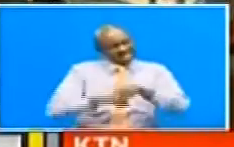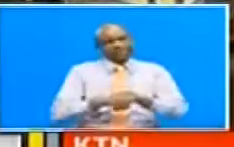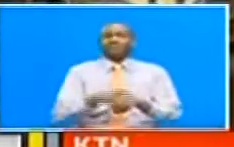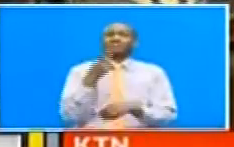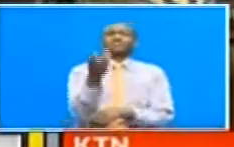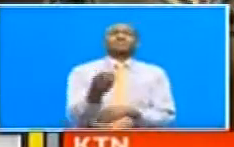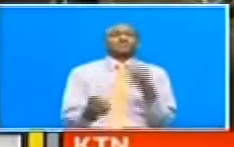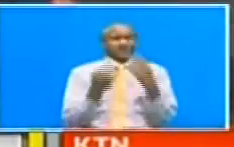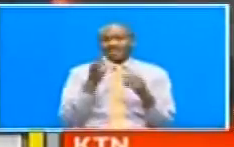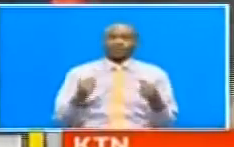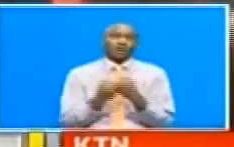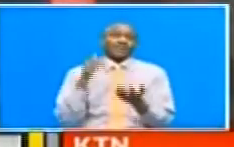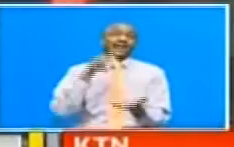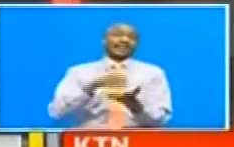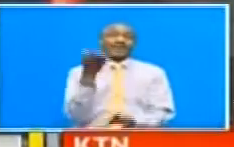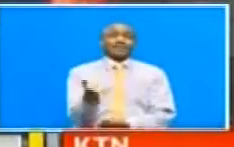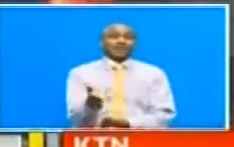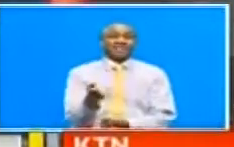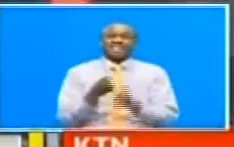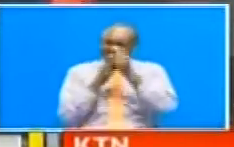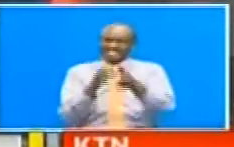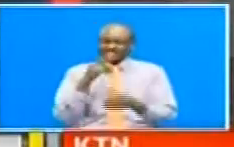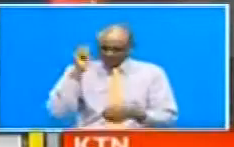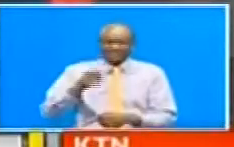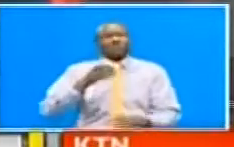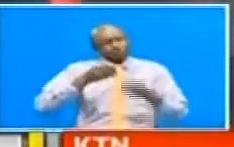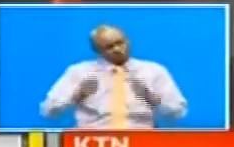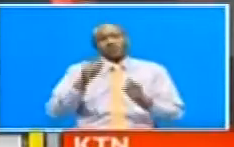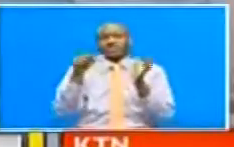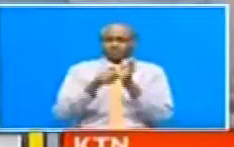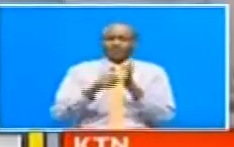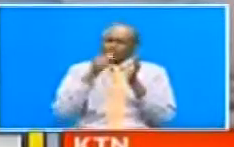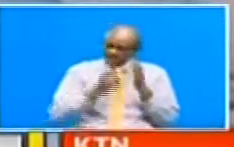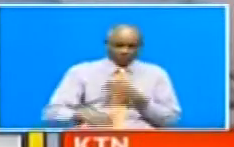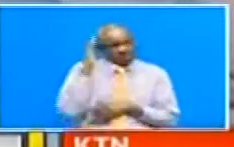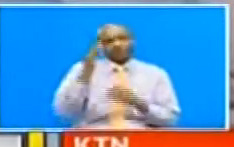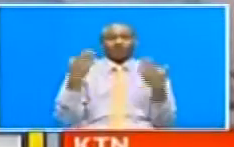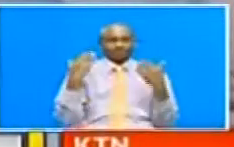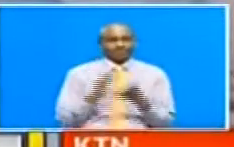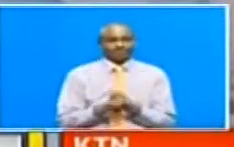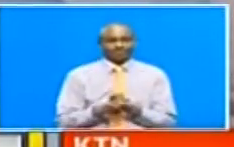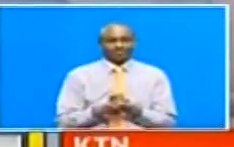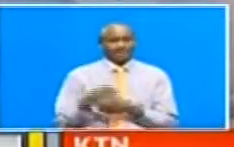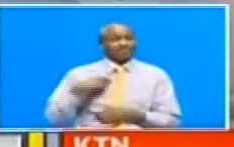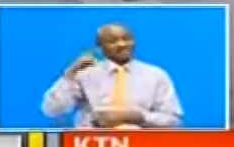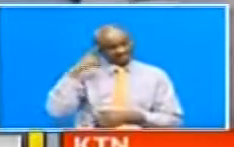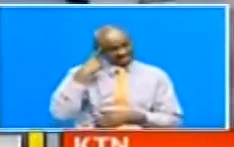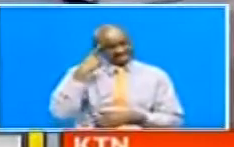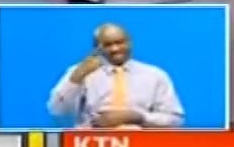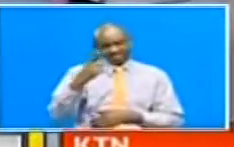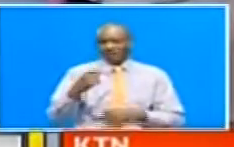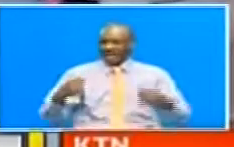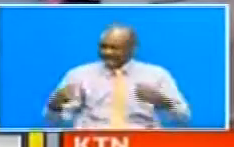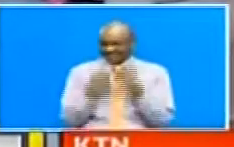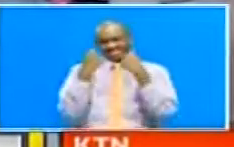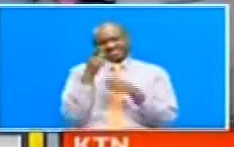moja kwa mkasa kama huu. Viongozi wametaka suluhu ya kudumu katika swala hili. I think it is not purely accidental